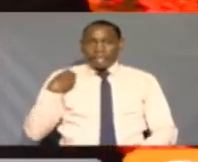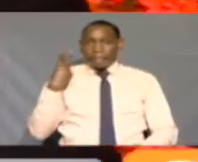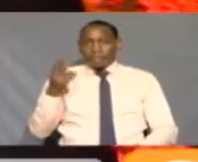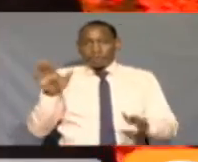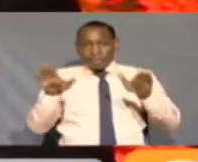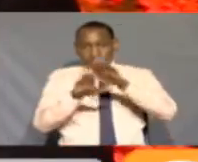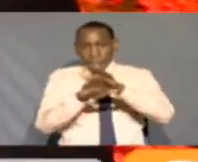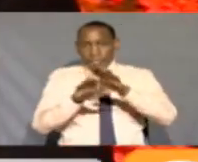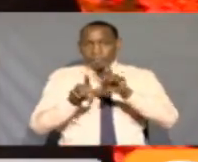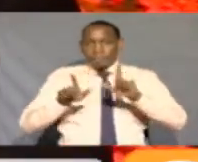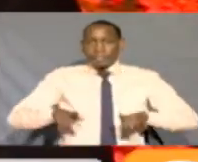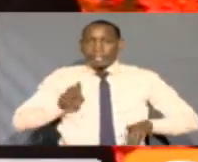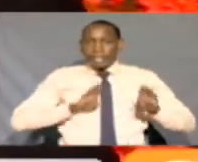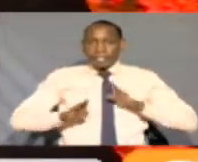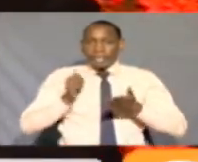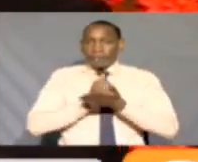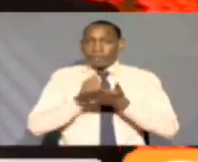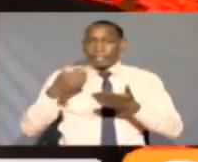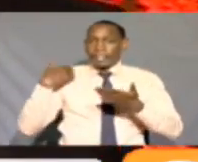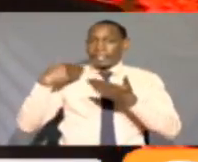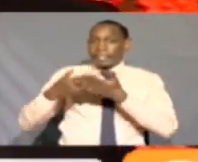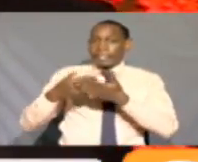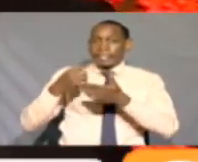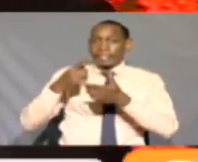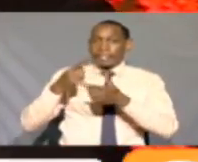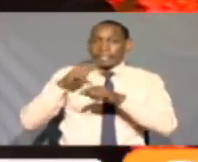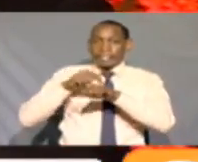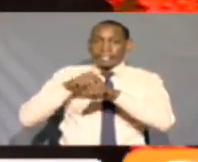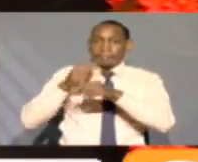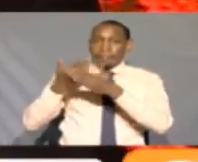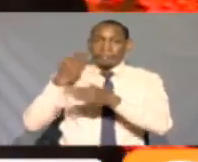rais. Tangia wakati hatujaiona.